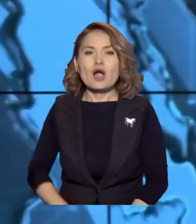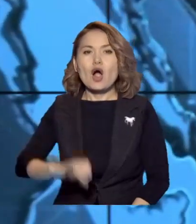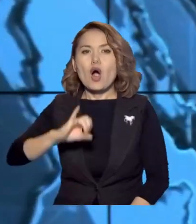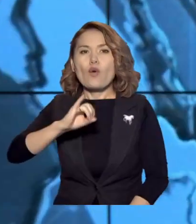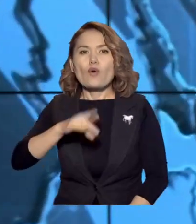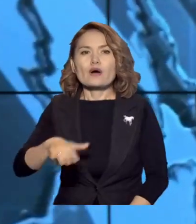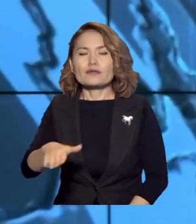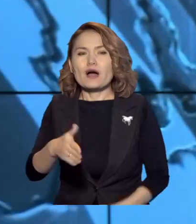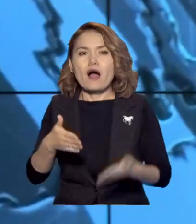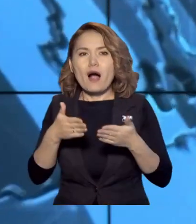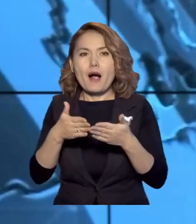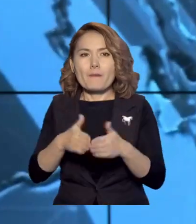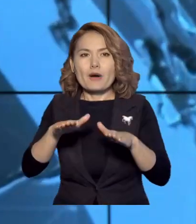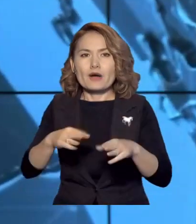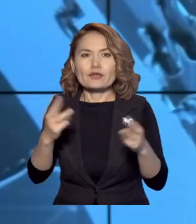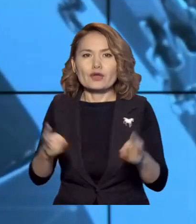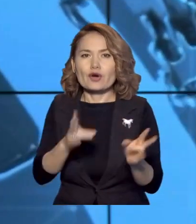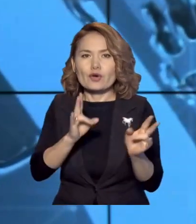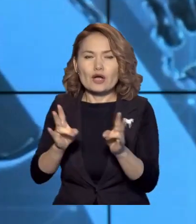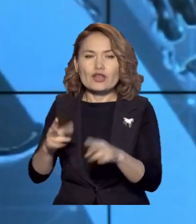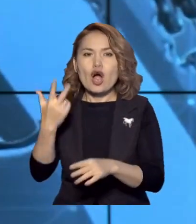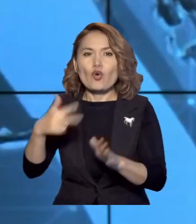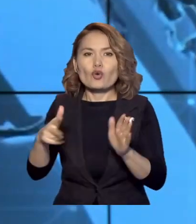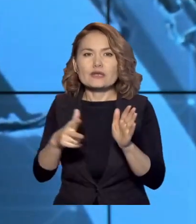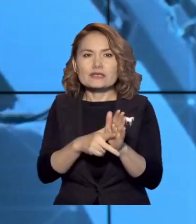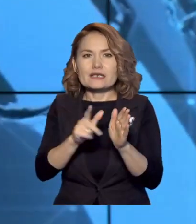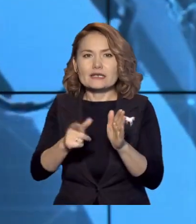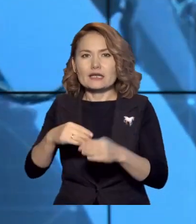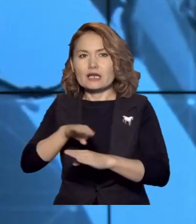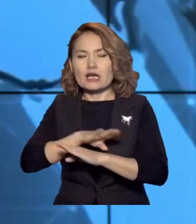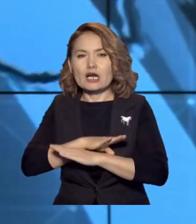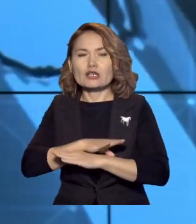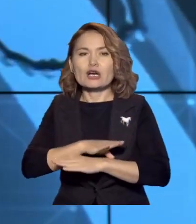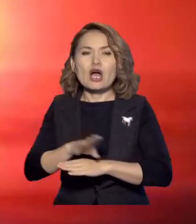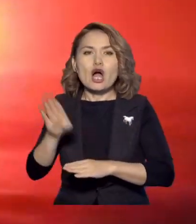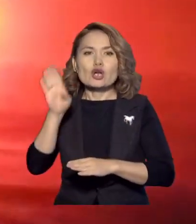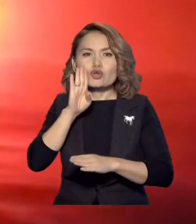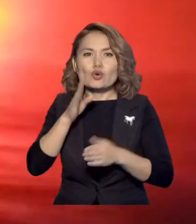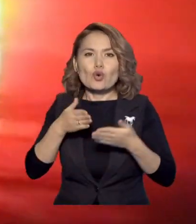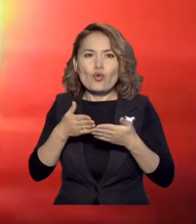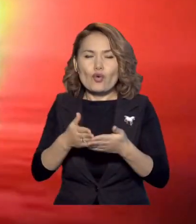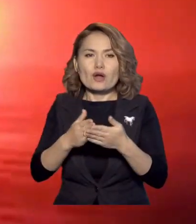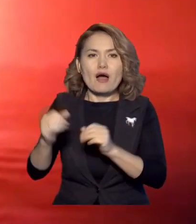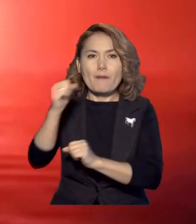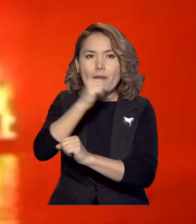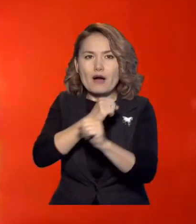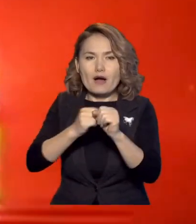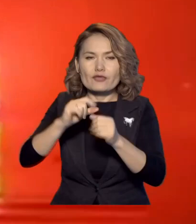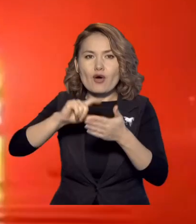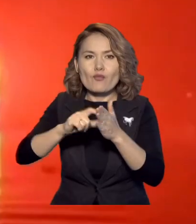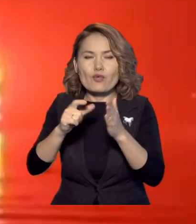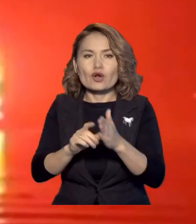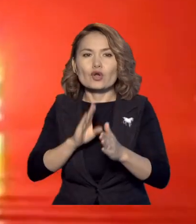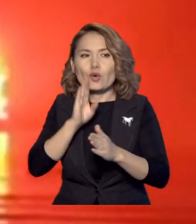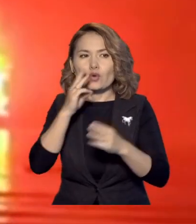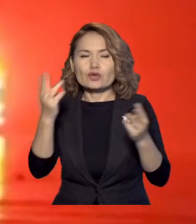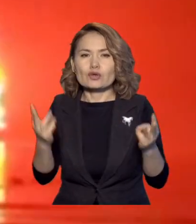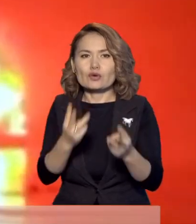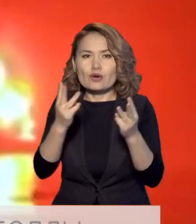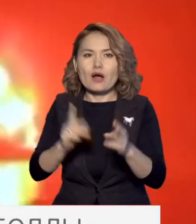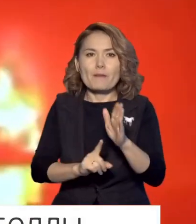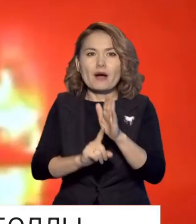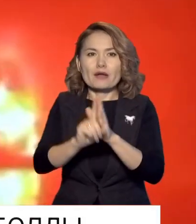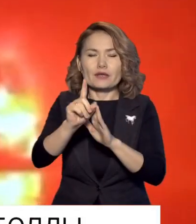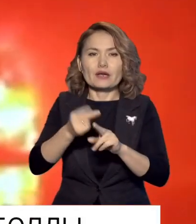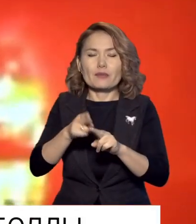Бангладештің оңтүстігінде паром өрттеніп, кемінде 38 адам мерт болды. Су көлігінің моторы орналасқан бөлме таңертең жана бастаған,